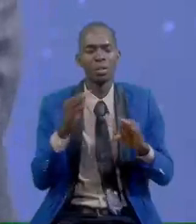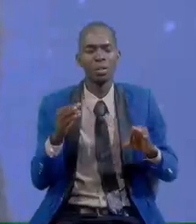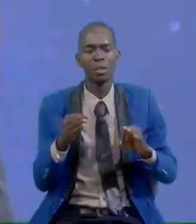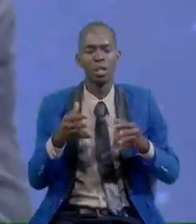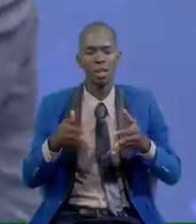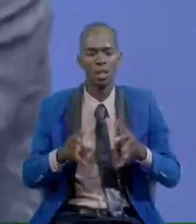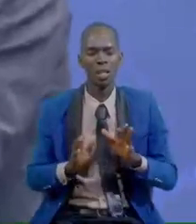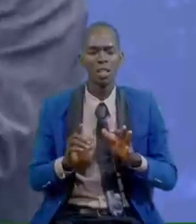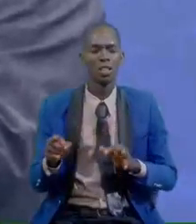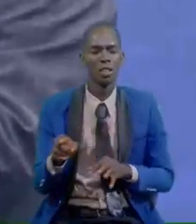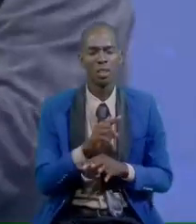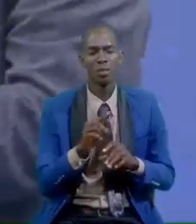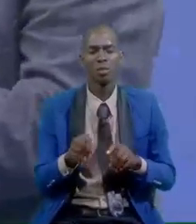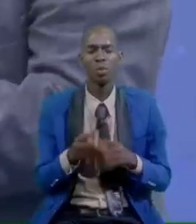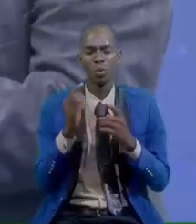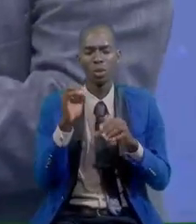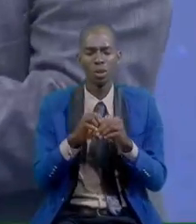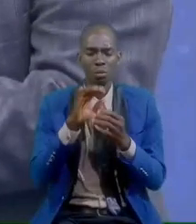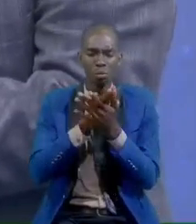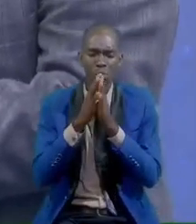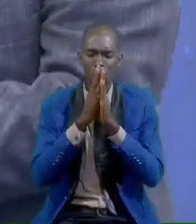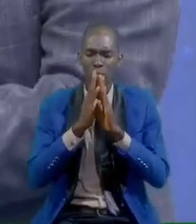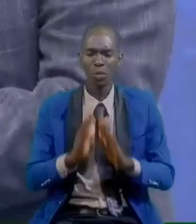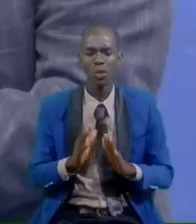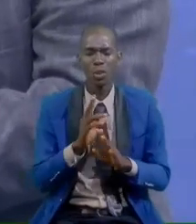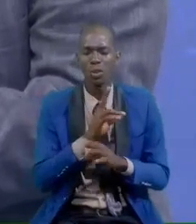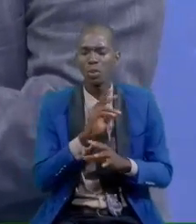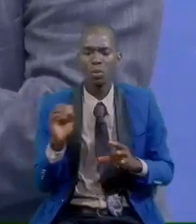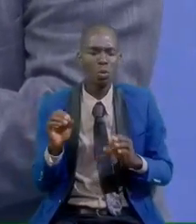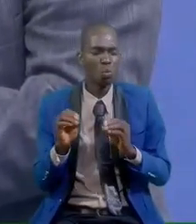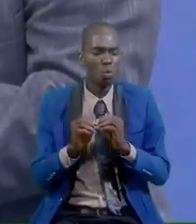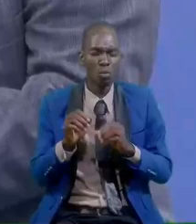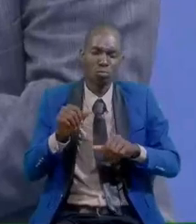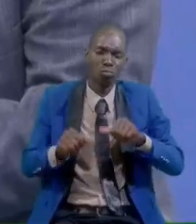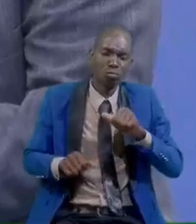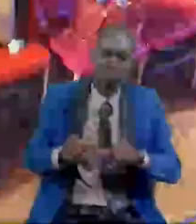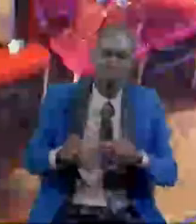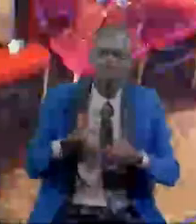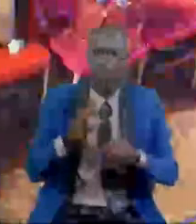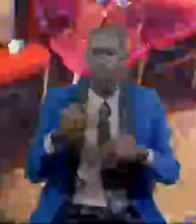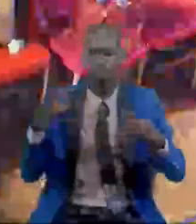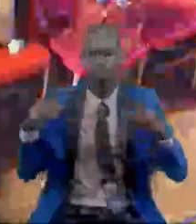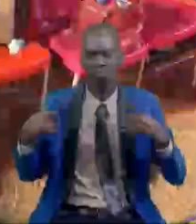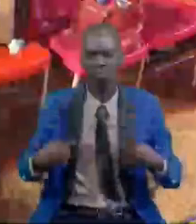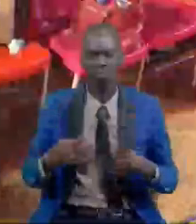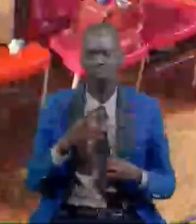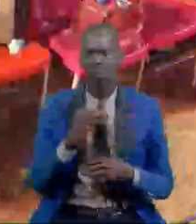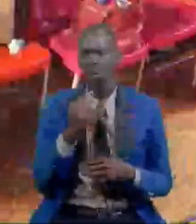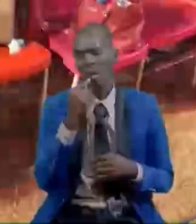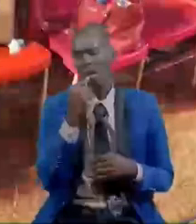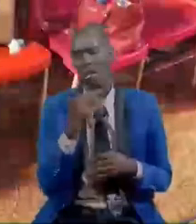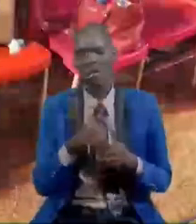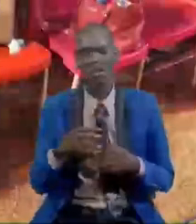Libère-les et qu'ils aillent en paix. Pas d'incrédulité, pas de tourment, pas de regret dans la